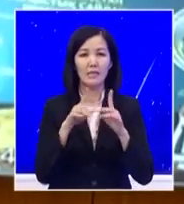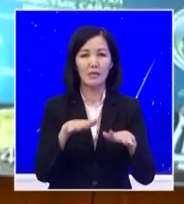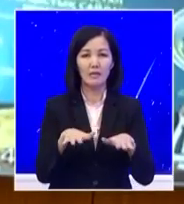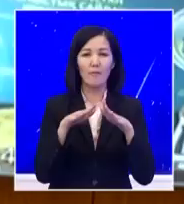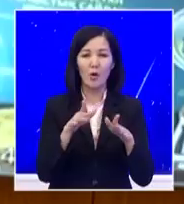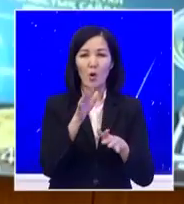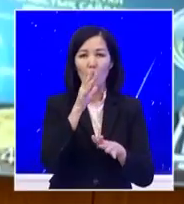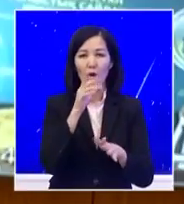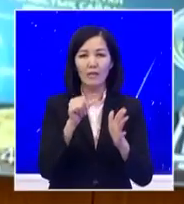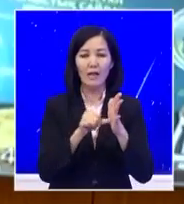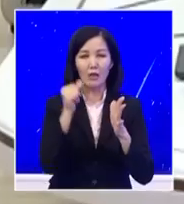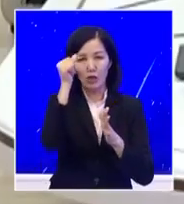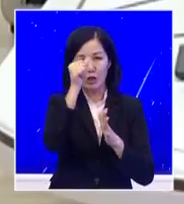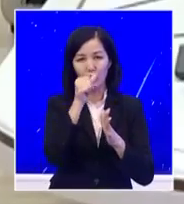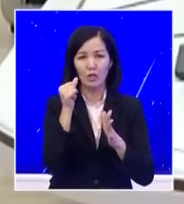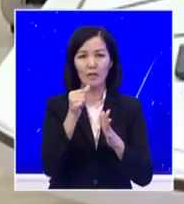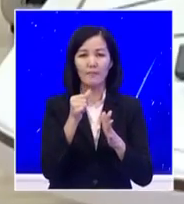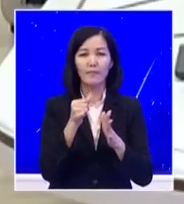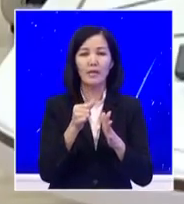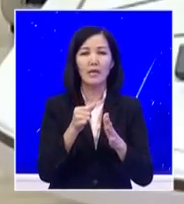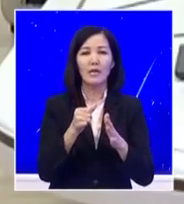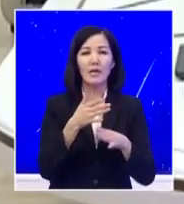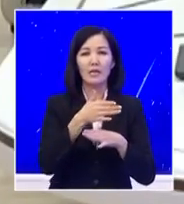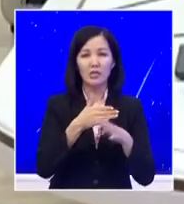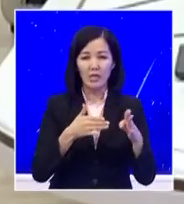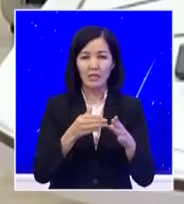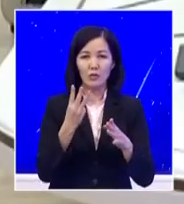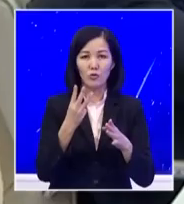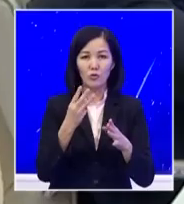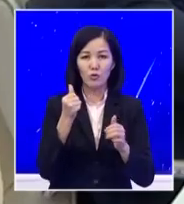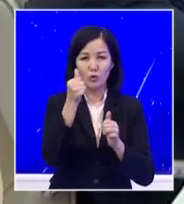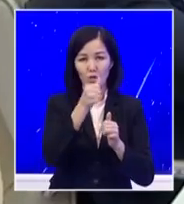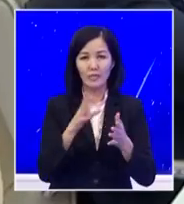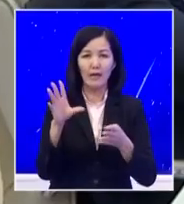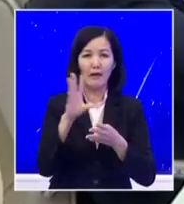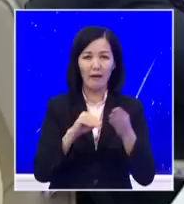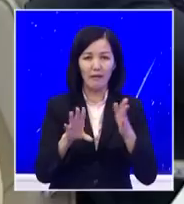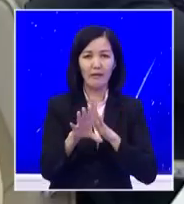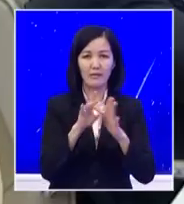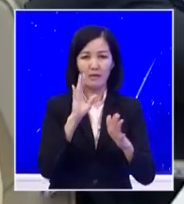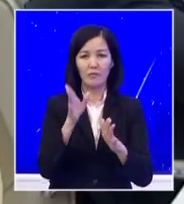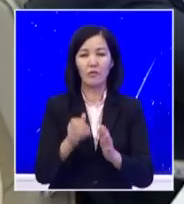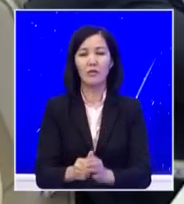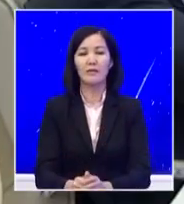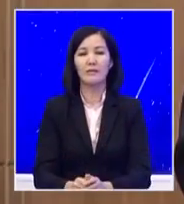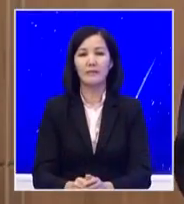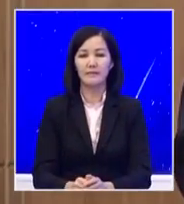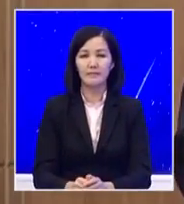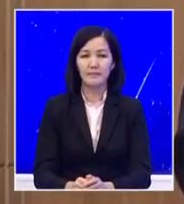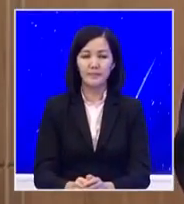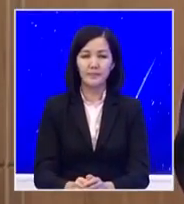өкілеттік мерзімі 6 жыл. Бұл ретте жартысы әрбір 3 жыл сайын қайта сайланып отырады.